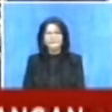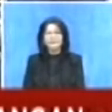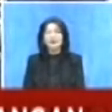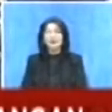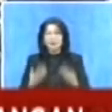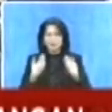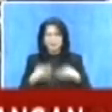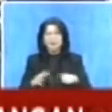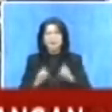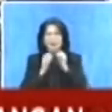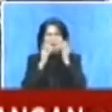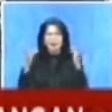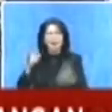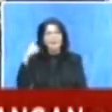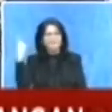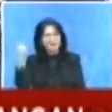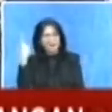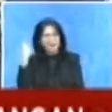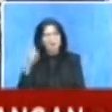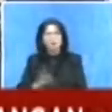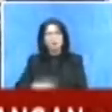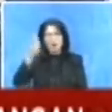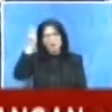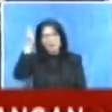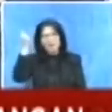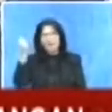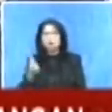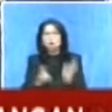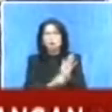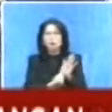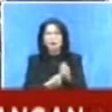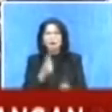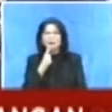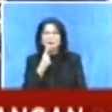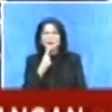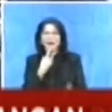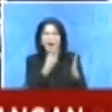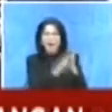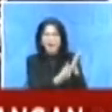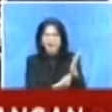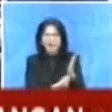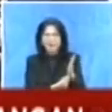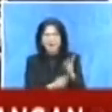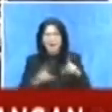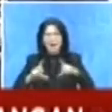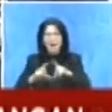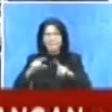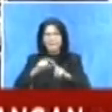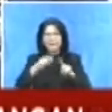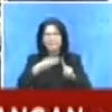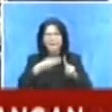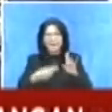demikianlah keterangan pemerintah atas rancangan undang-undang tentang anggaran, pendapatan, dan belanja